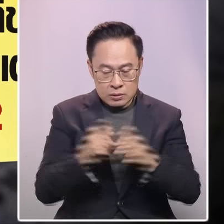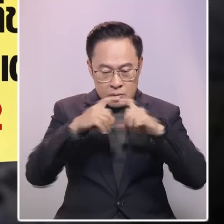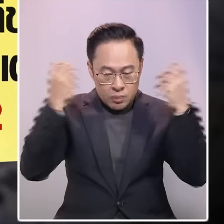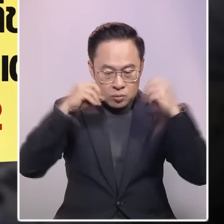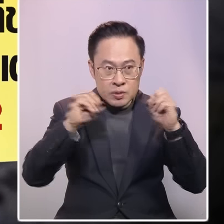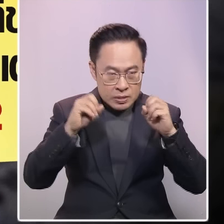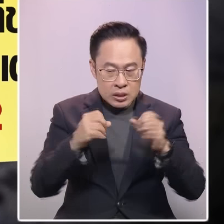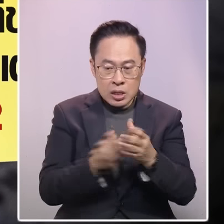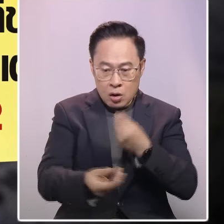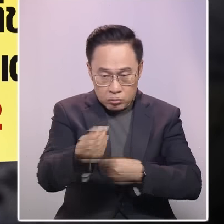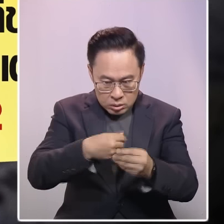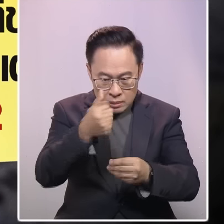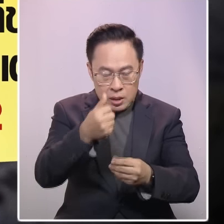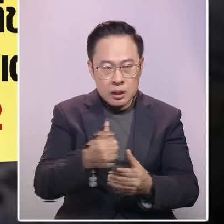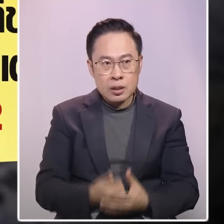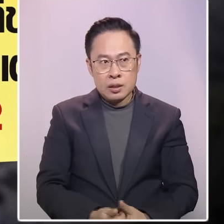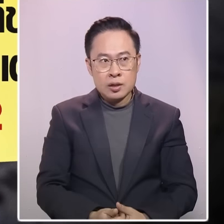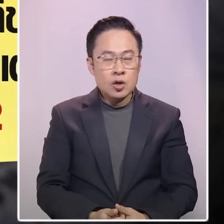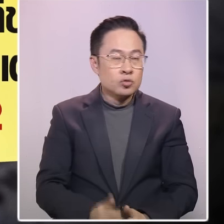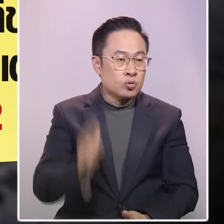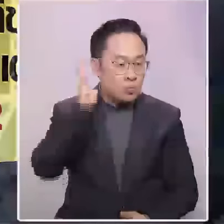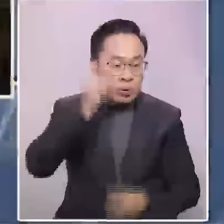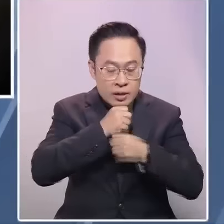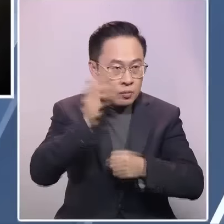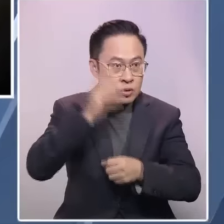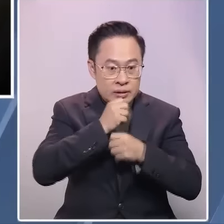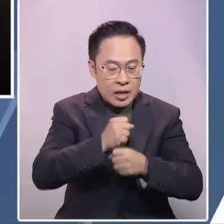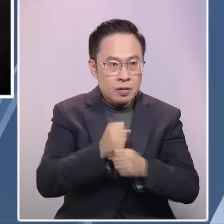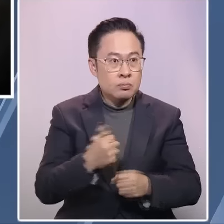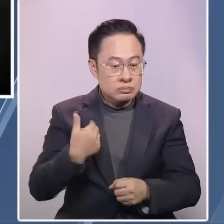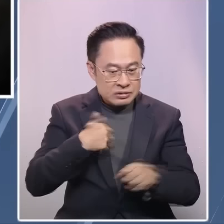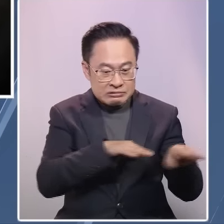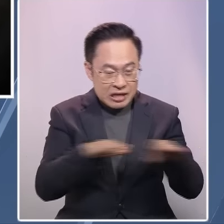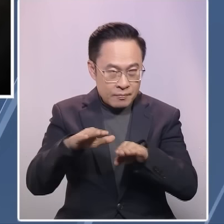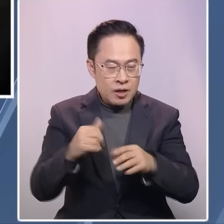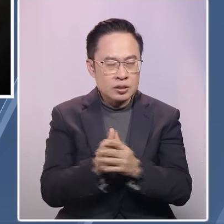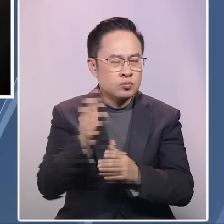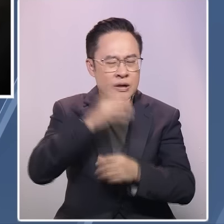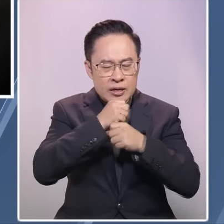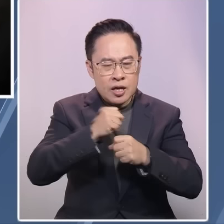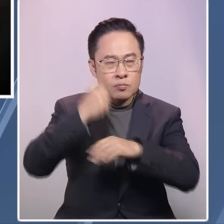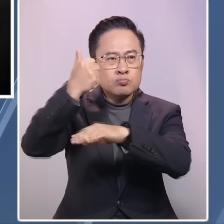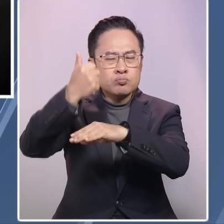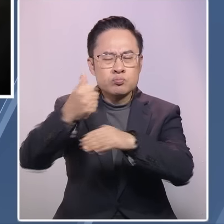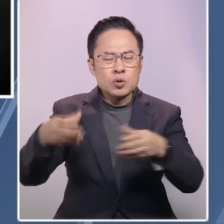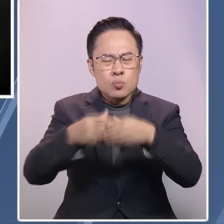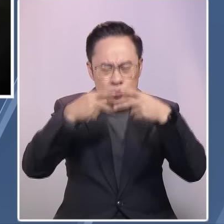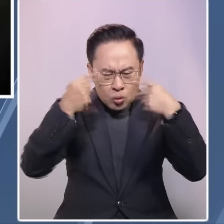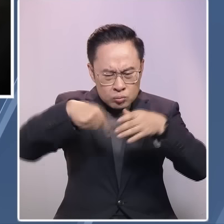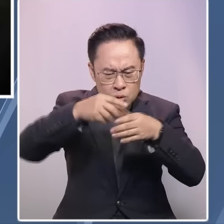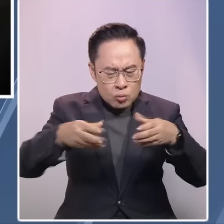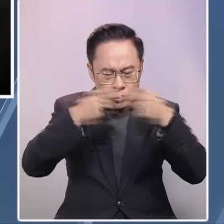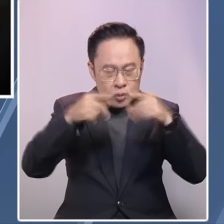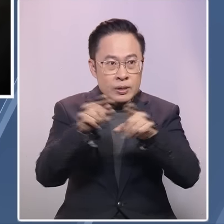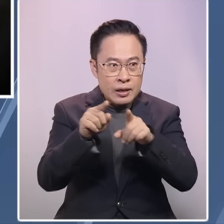มีโพยพอดีอเมีโอ้โหคนบ้าเลยพกโพยกันตอนเดือนมีนาคมนี่นะฮะก็เลยอ่ะเอาโพยมาตรวจเมื่อเอามาตรวจลอตเตอรี่ก็พบ